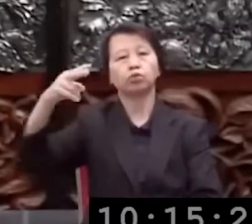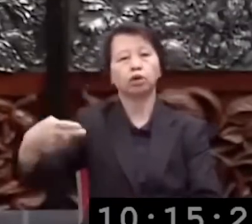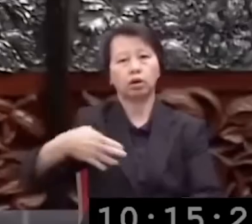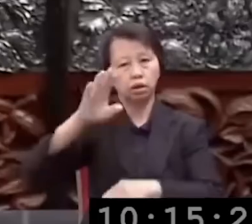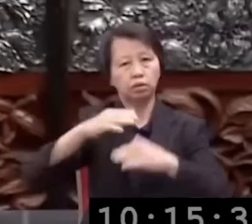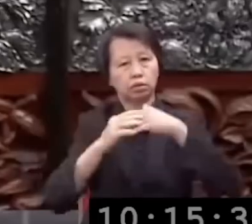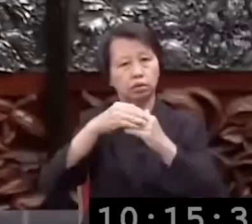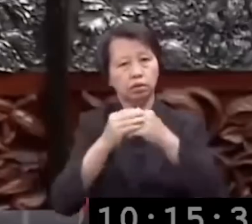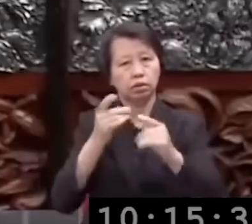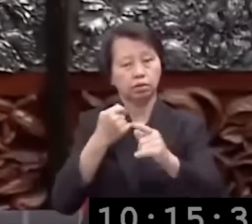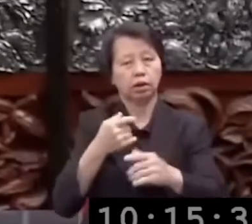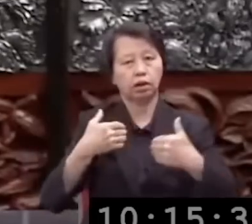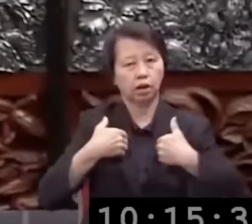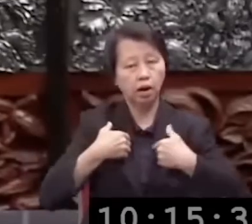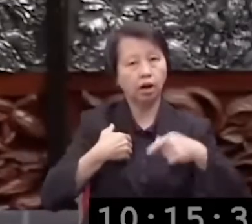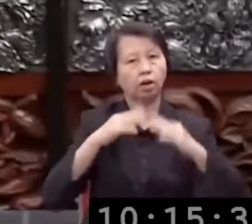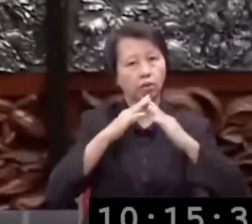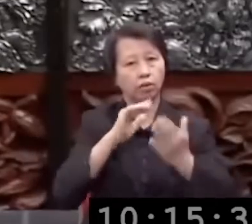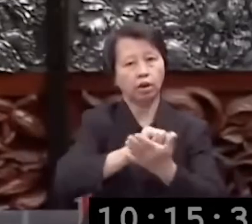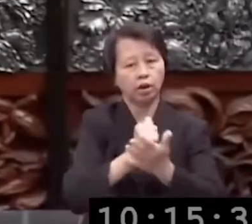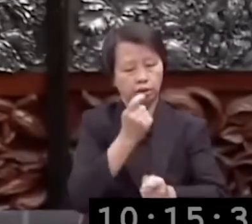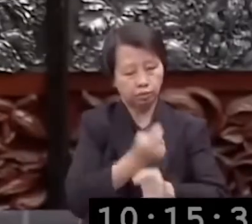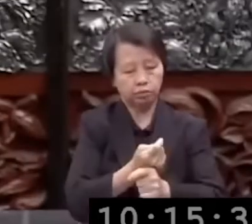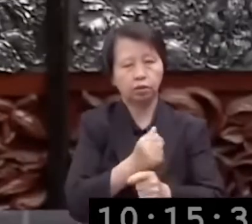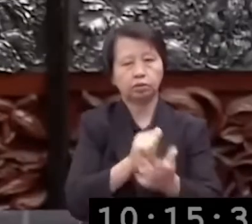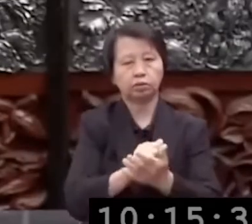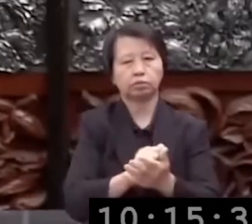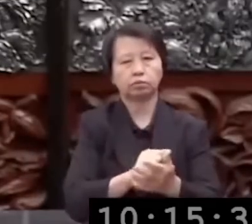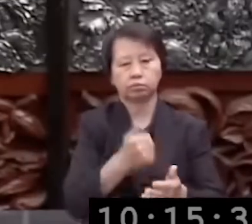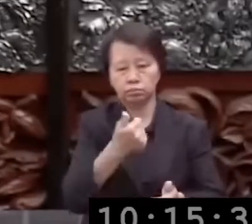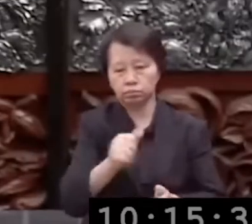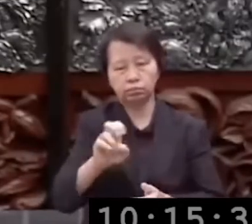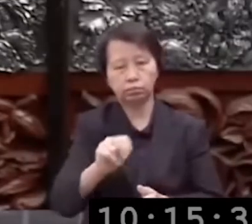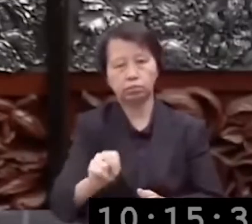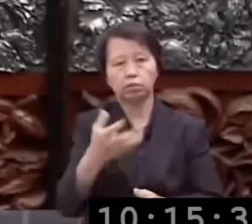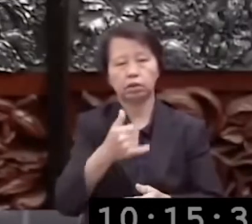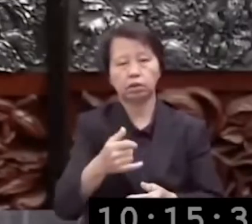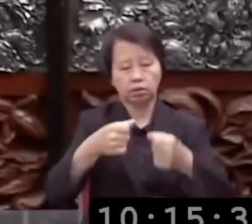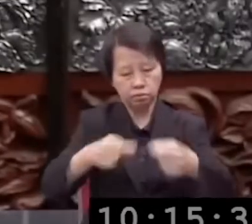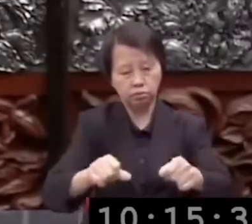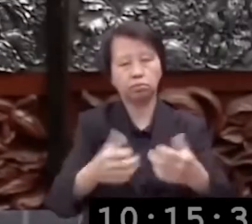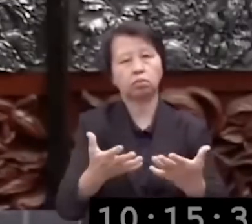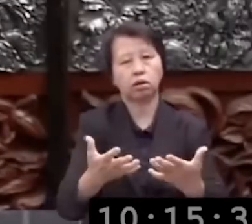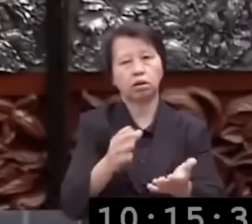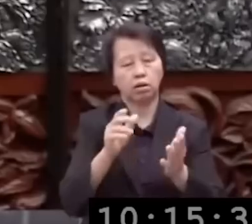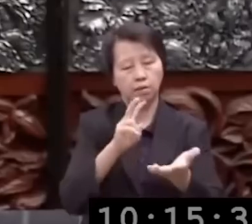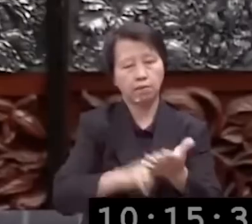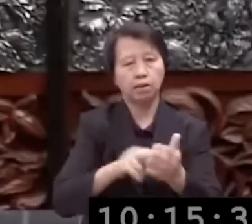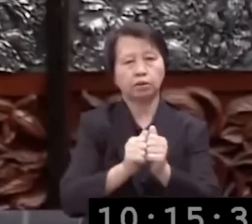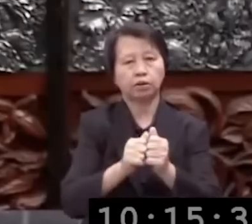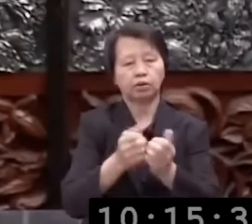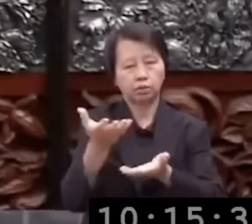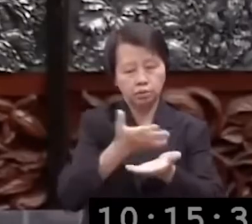lebih fleksibel dari segi pemilikan eee kalau Nda dan penyelesaian Saya kadang pas dan